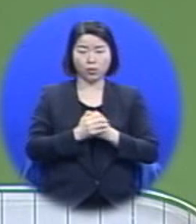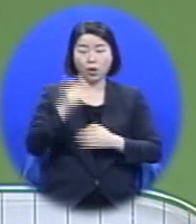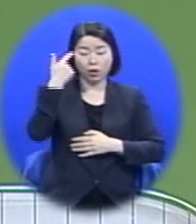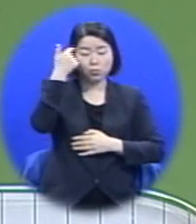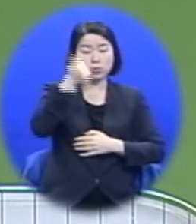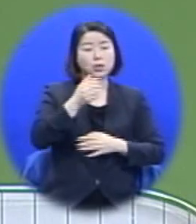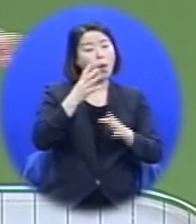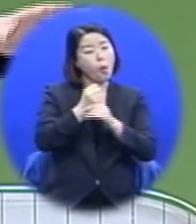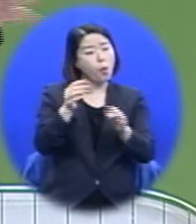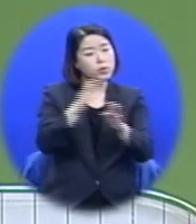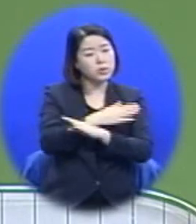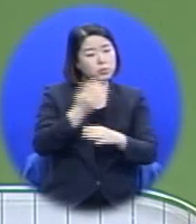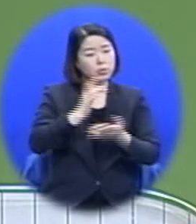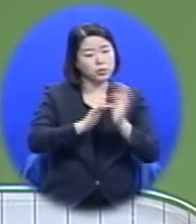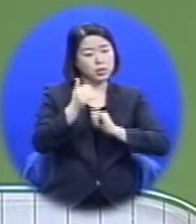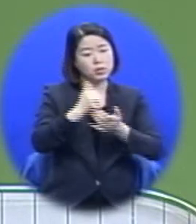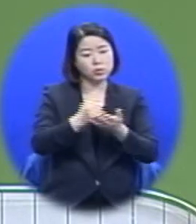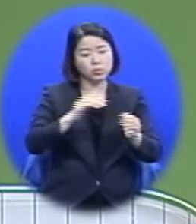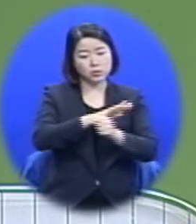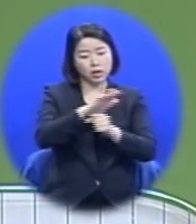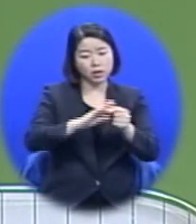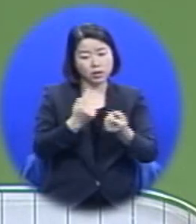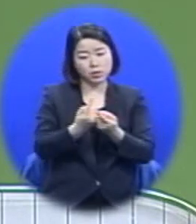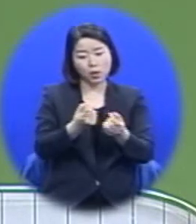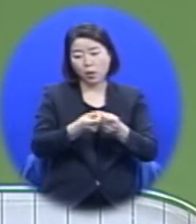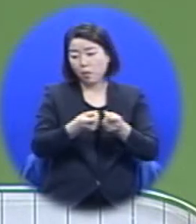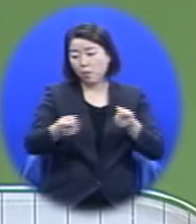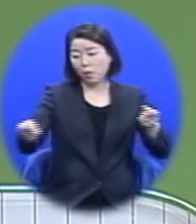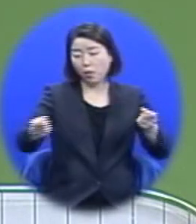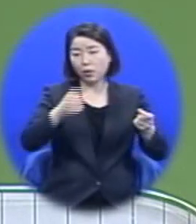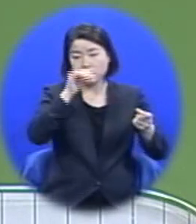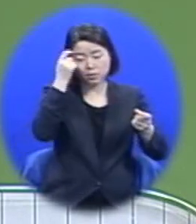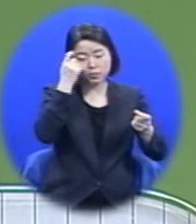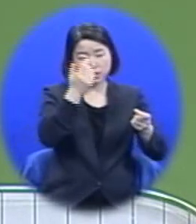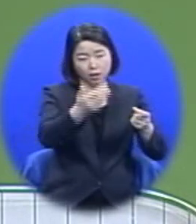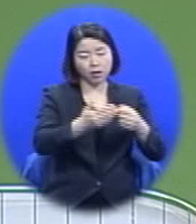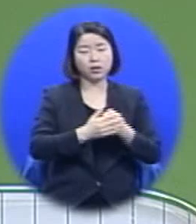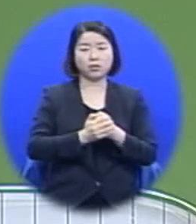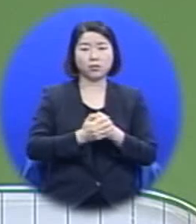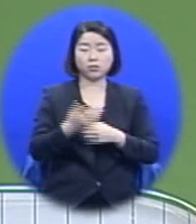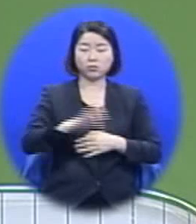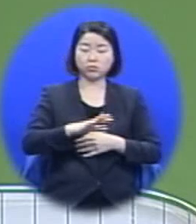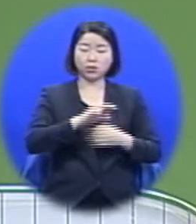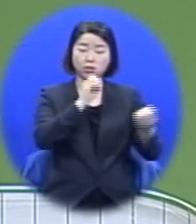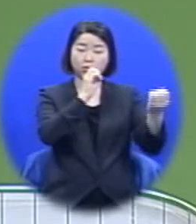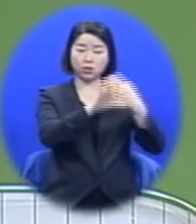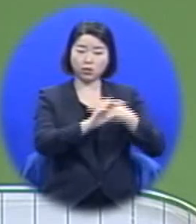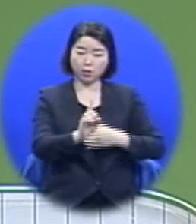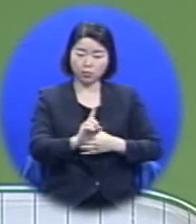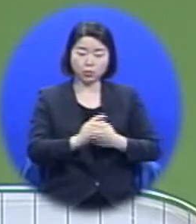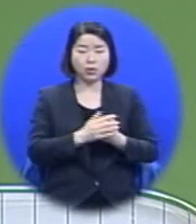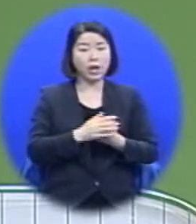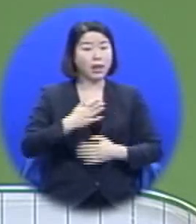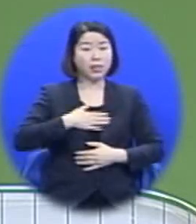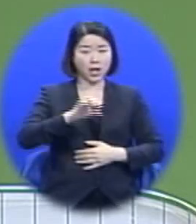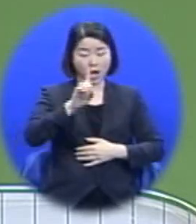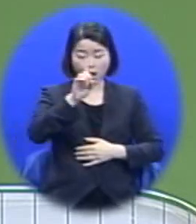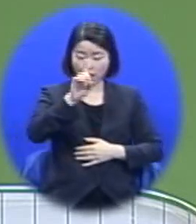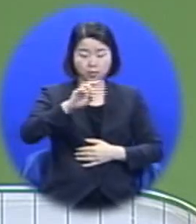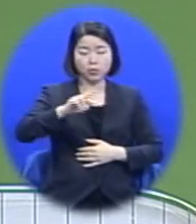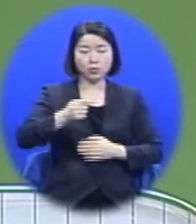예수님의 사랑 에서 멀어 지셨습니다 까 근데 그 목사님이 하는 이야기가 나는 한 번도